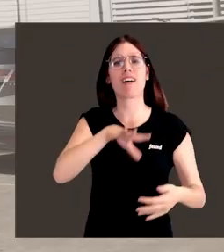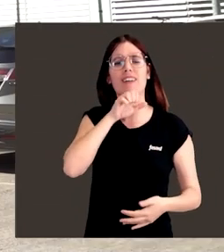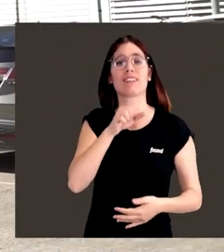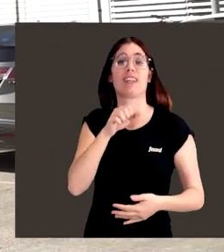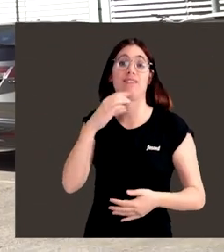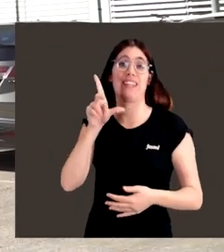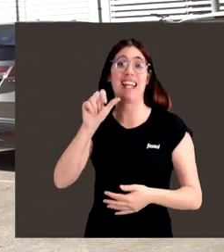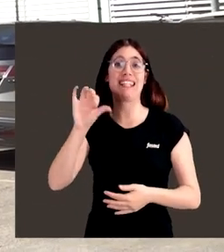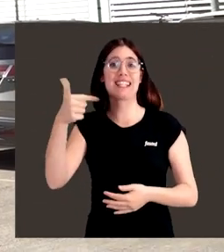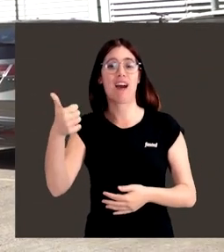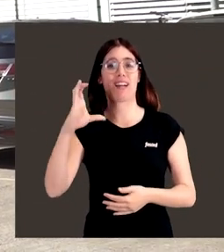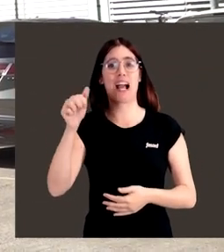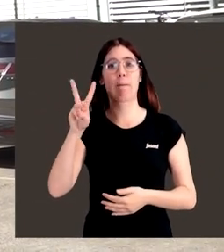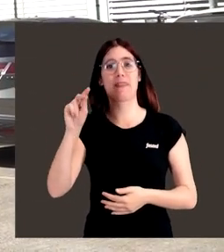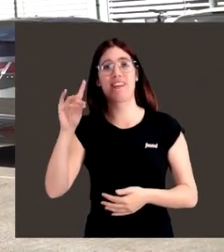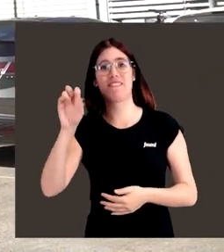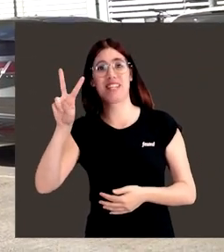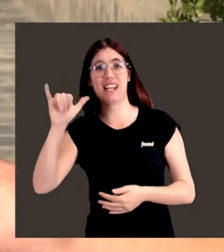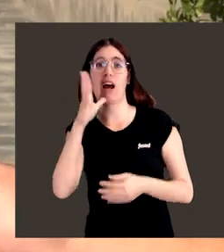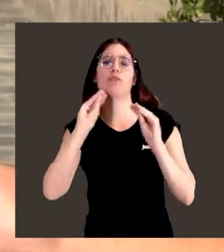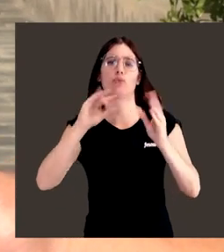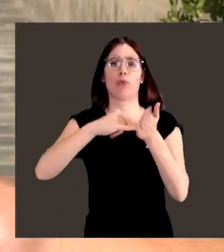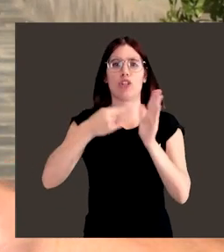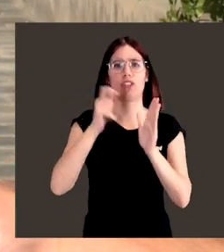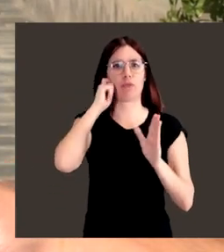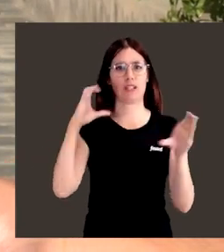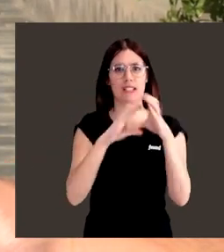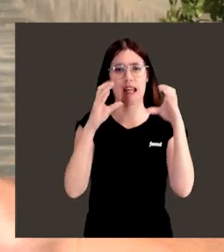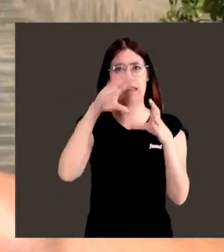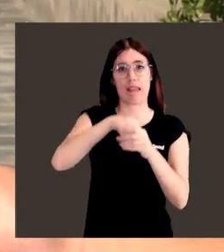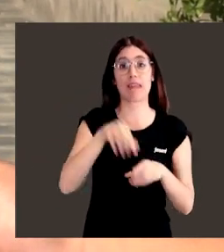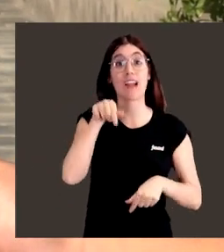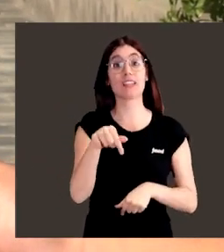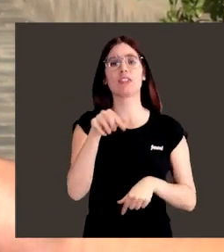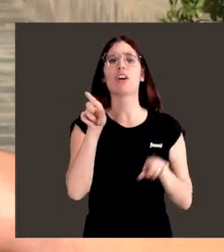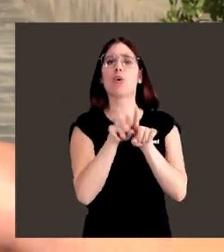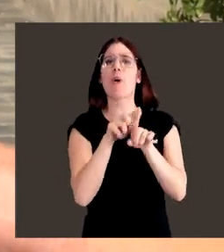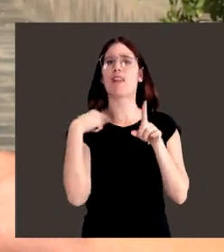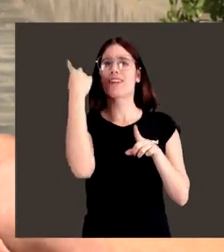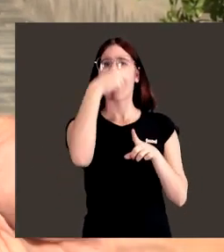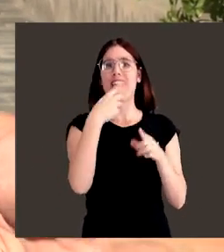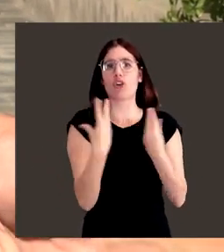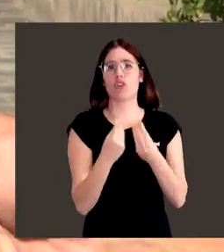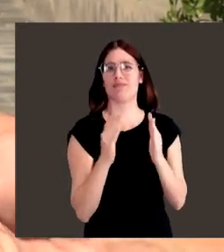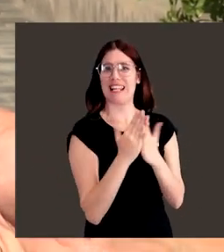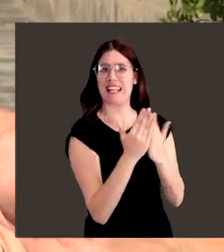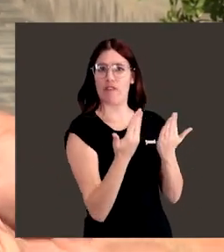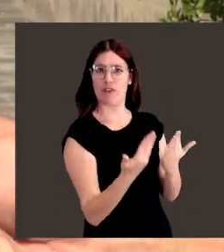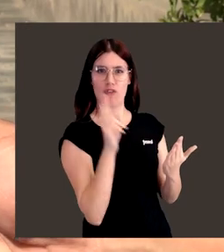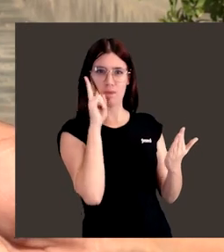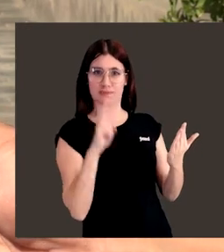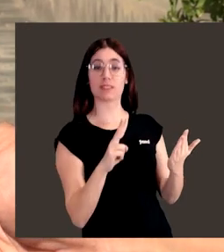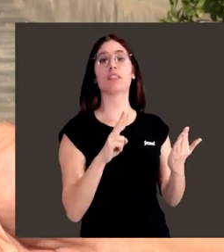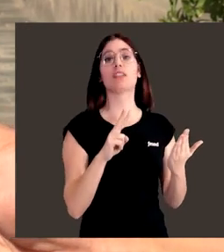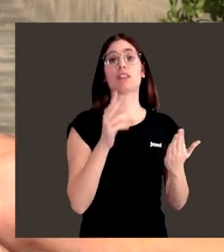dins del projecte Dones de Ciència. Vaig decidir fer-li un retrat, el més simple que hi fer-li un retrat amb un llibre per mostrar que és del món